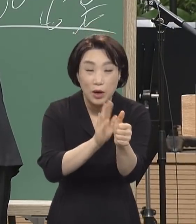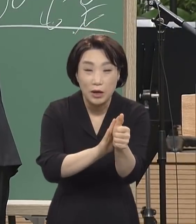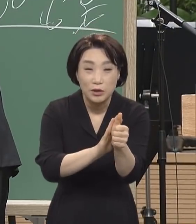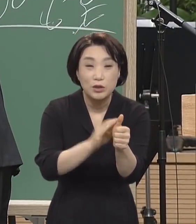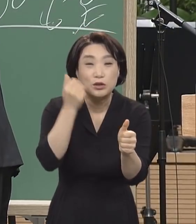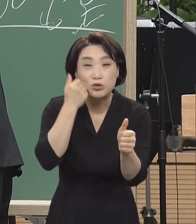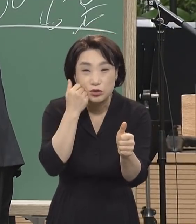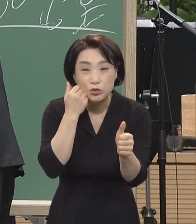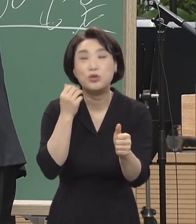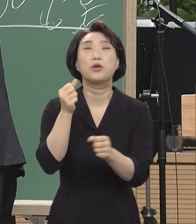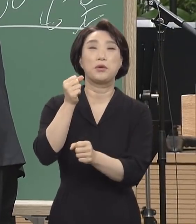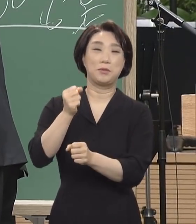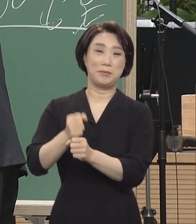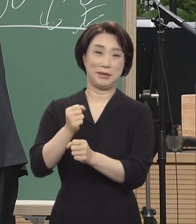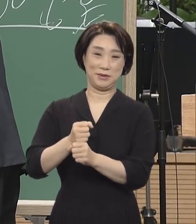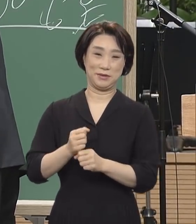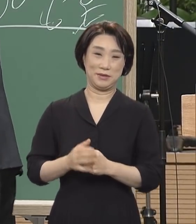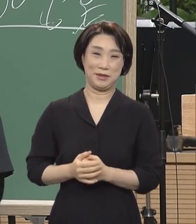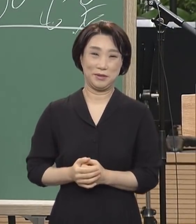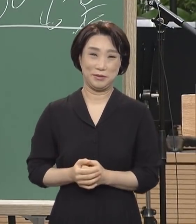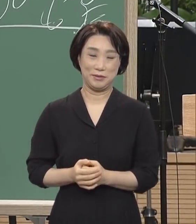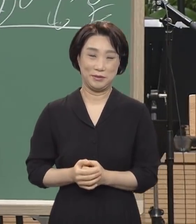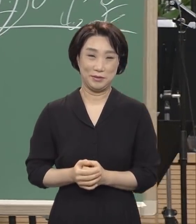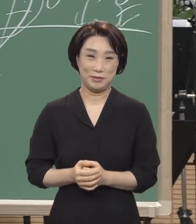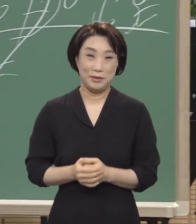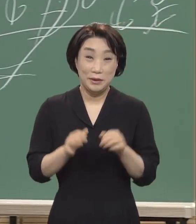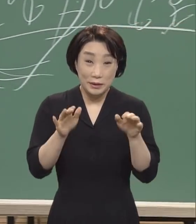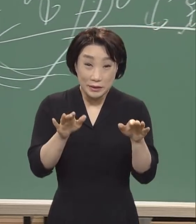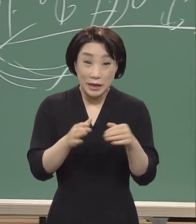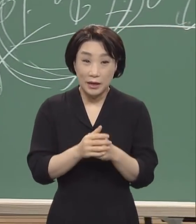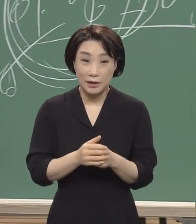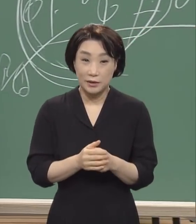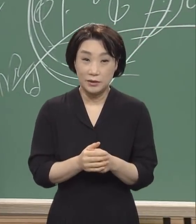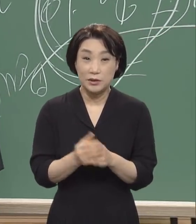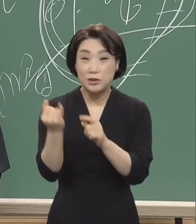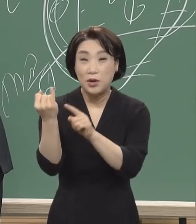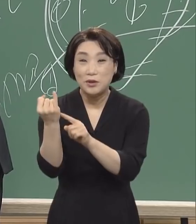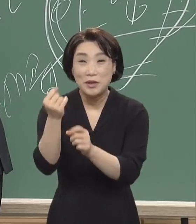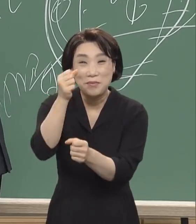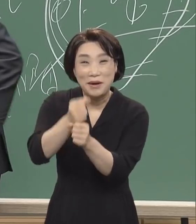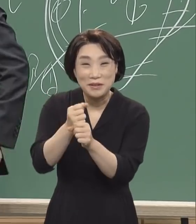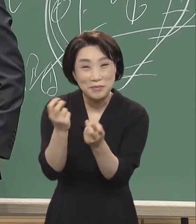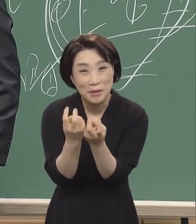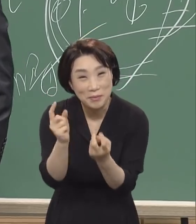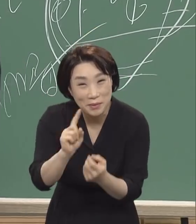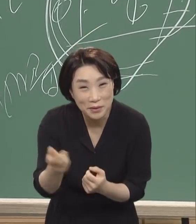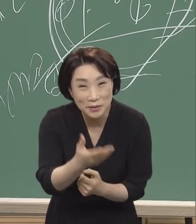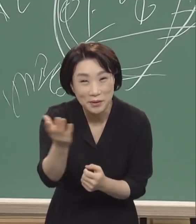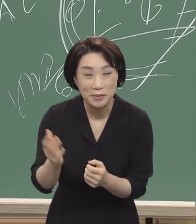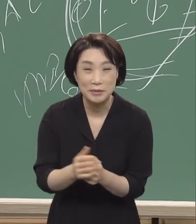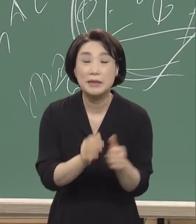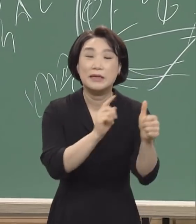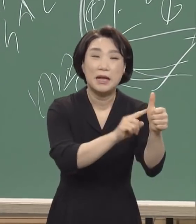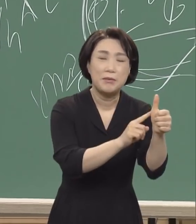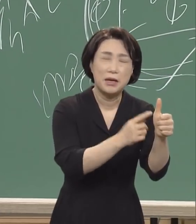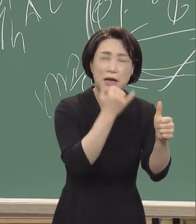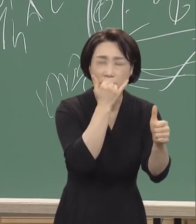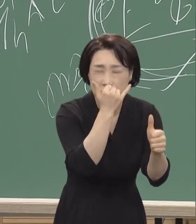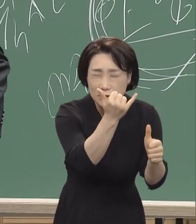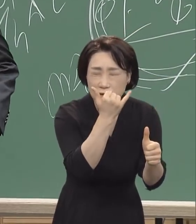배피를 만들리라. 했는데 여자는 어떻게 만들었느냐. 남자가